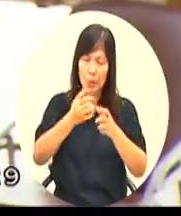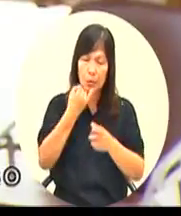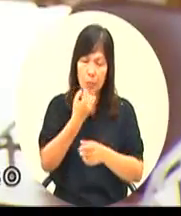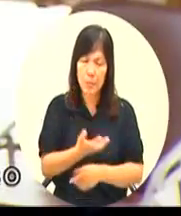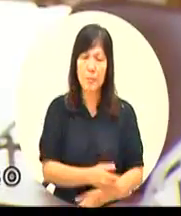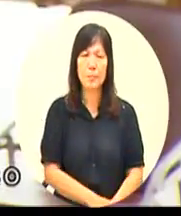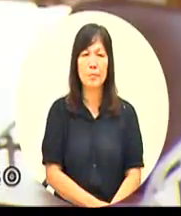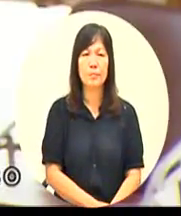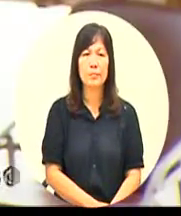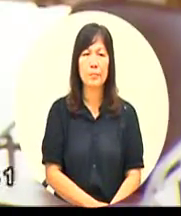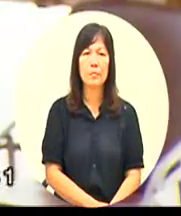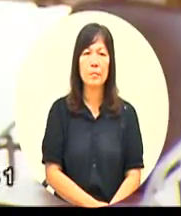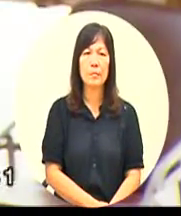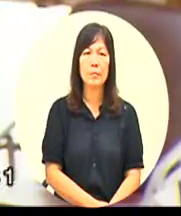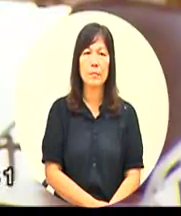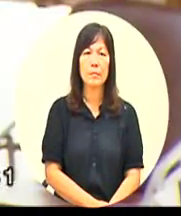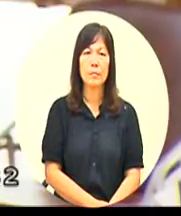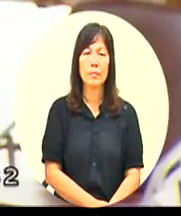下